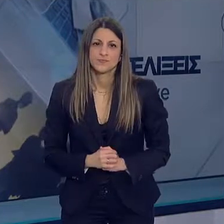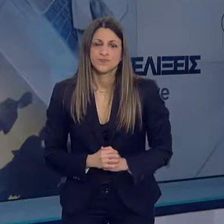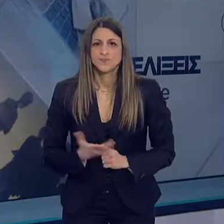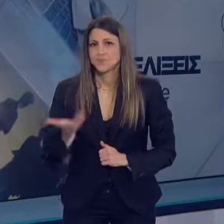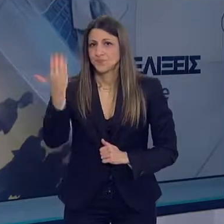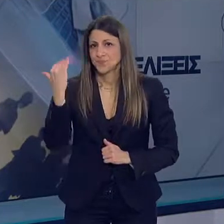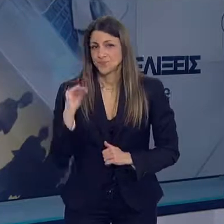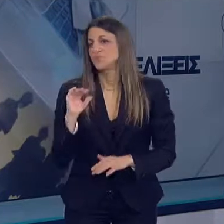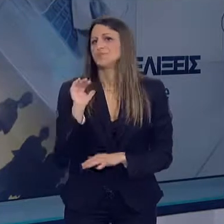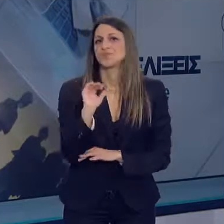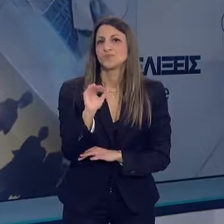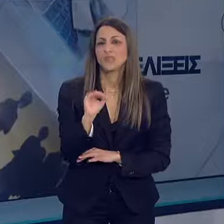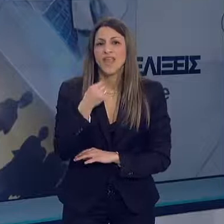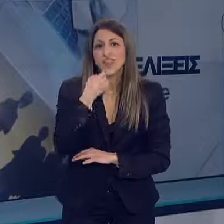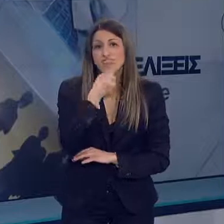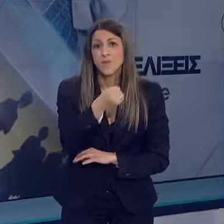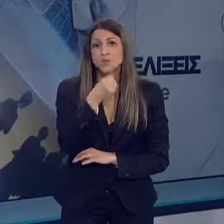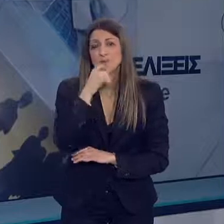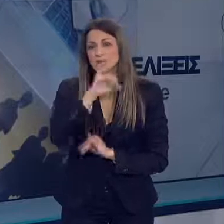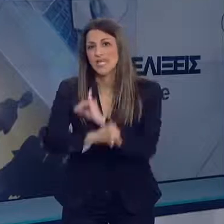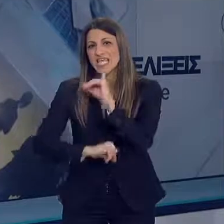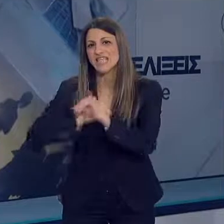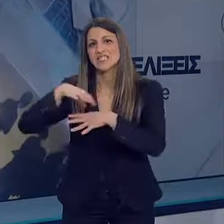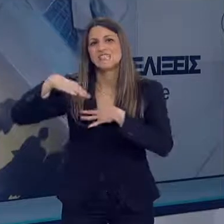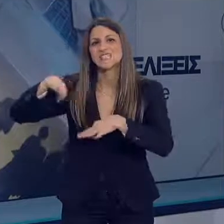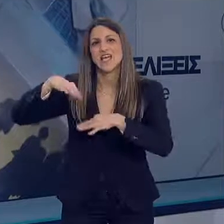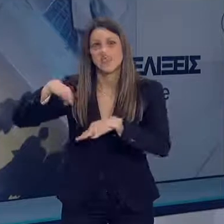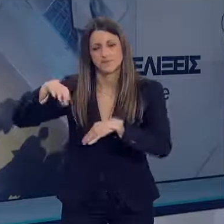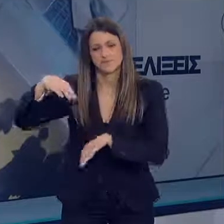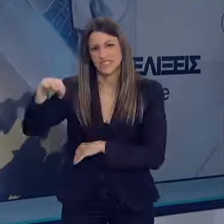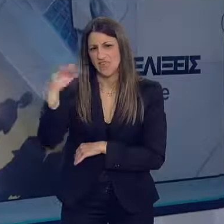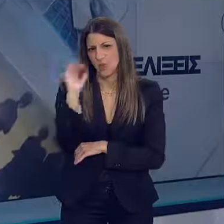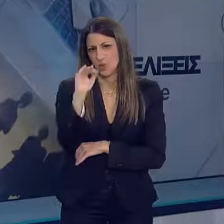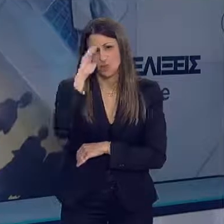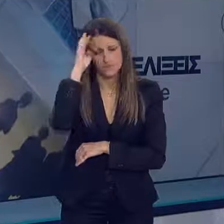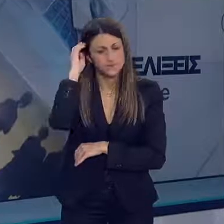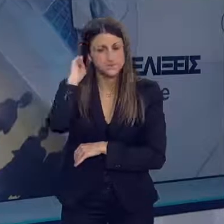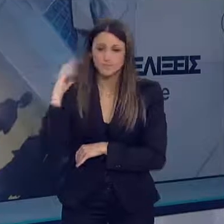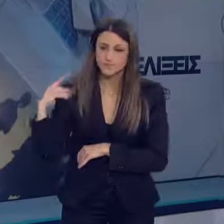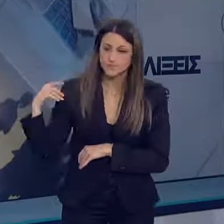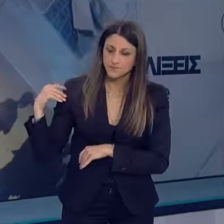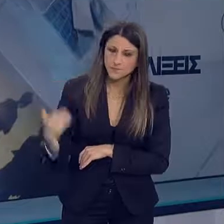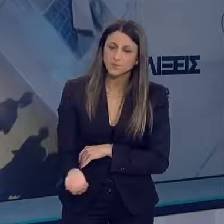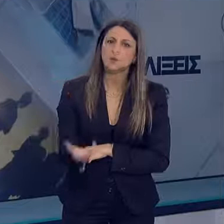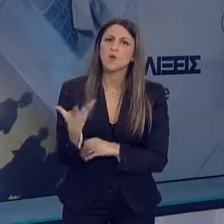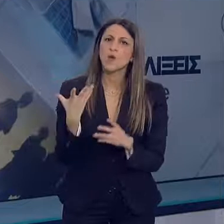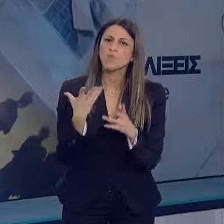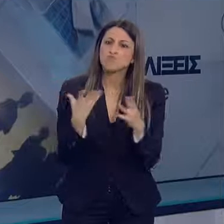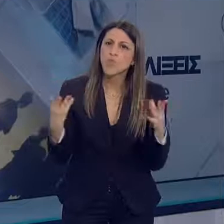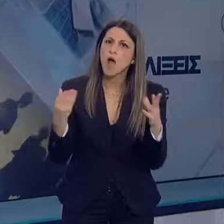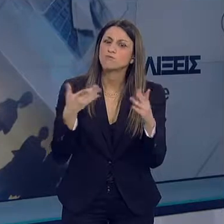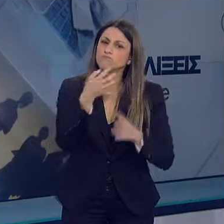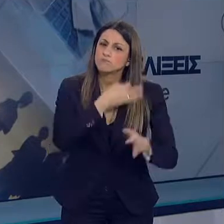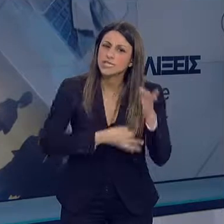Κυρία Σουλάκη από το ιατροπίδια.gr και το news.gr. Κύριε καθηγητά, με βάση τα δεδομένα που μας δίνετε,